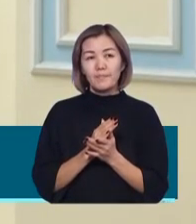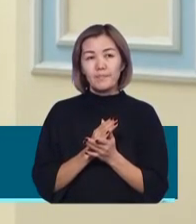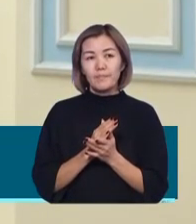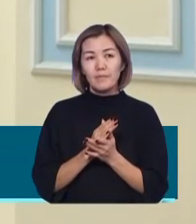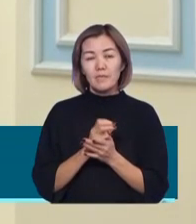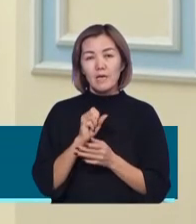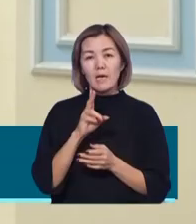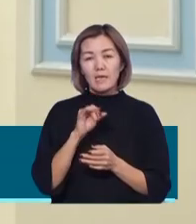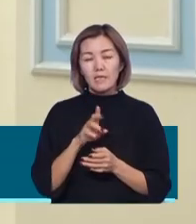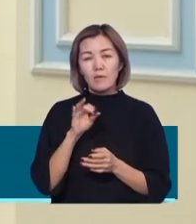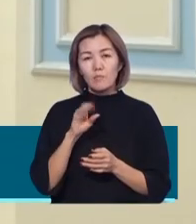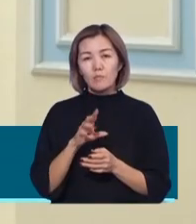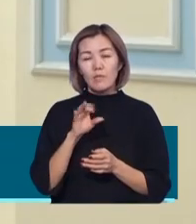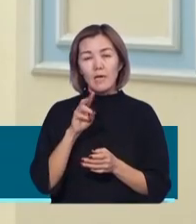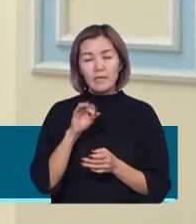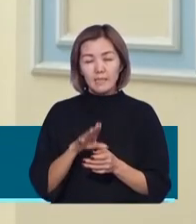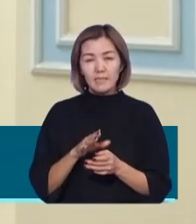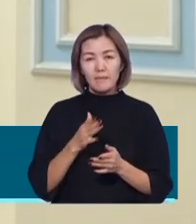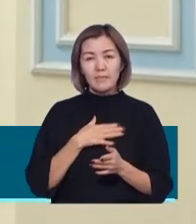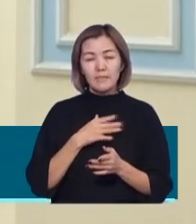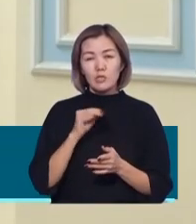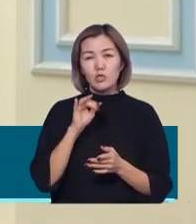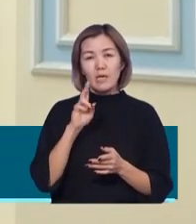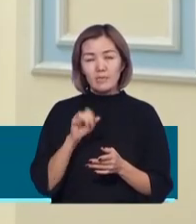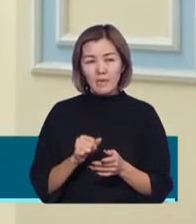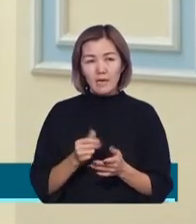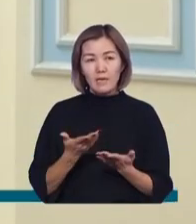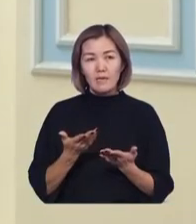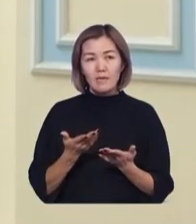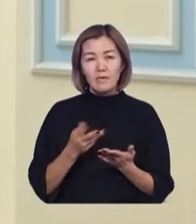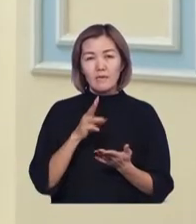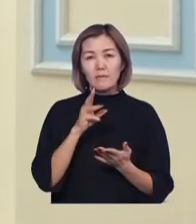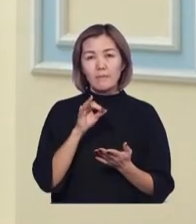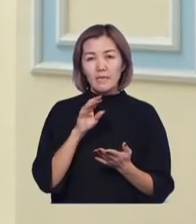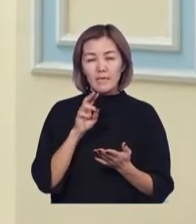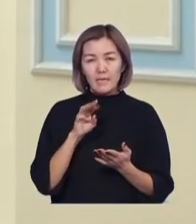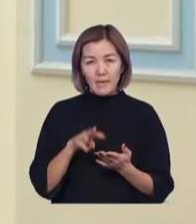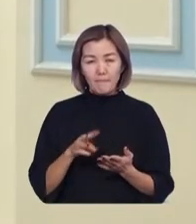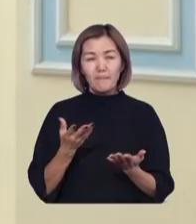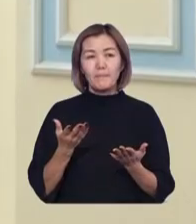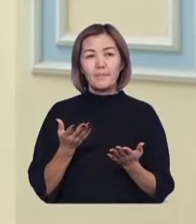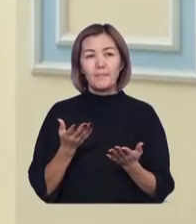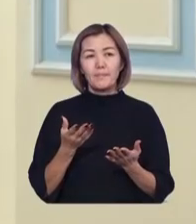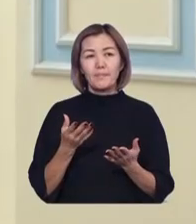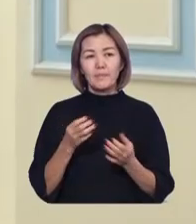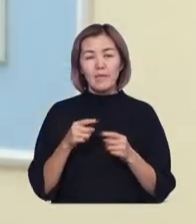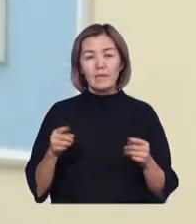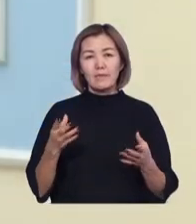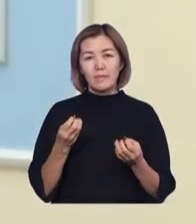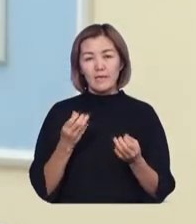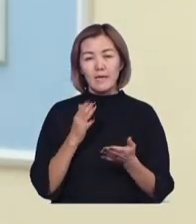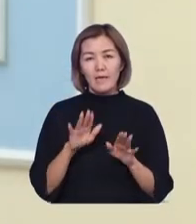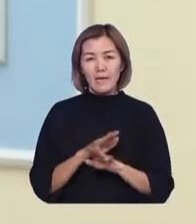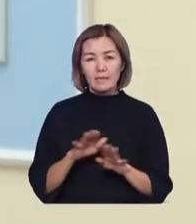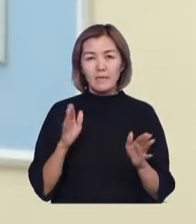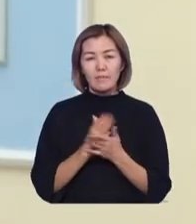Ақырке, Боз бала, Ақсеса, Біздің жақта, сосын Мариям, және де басқалар.